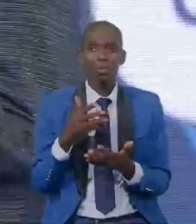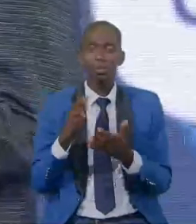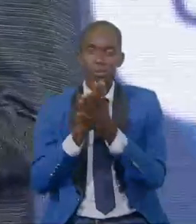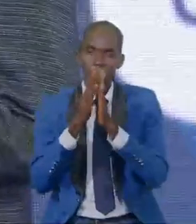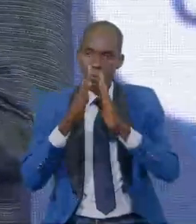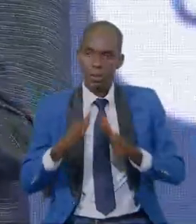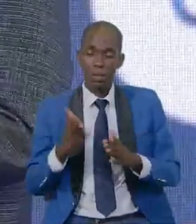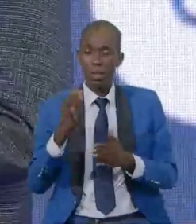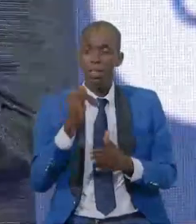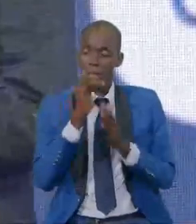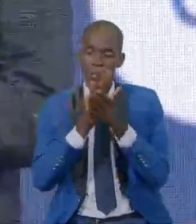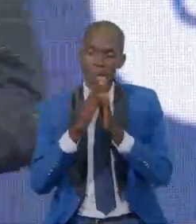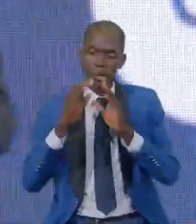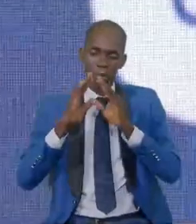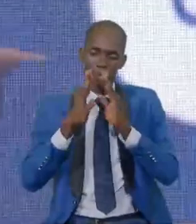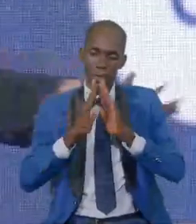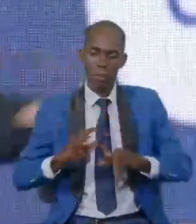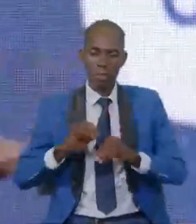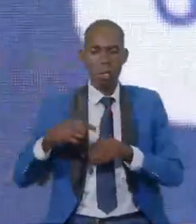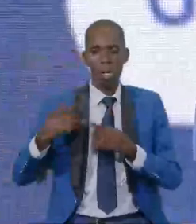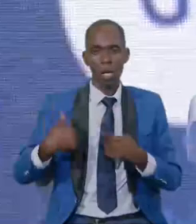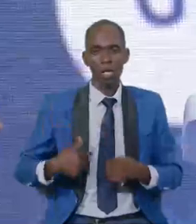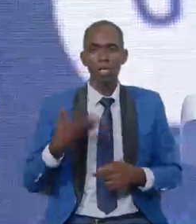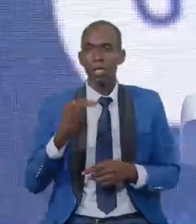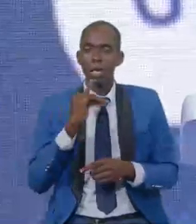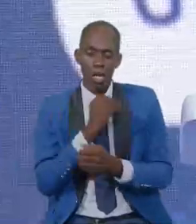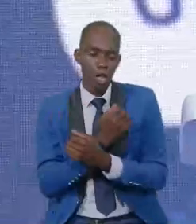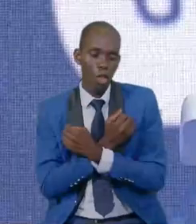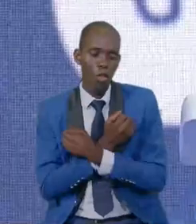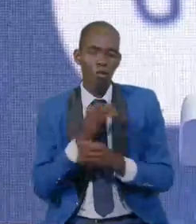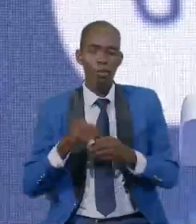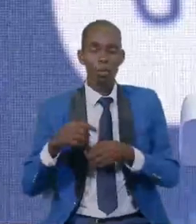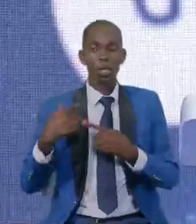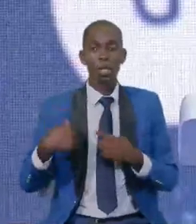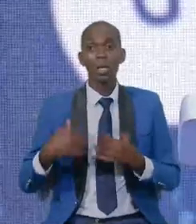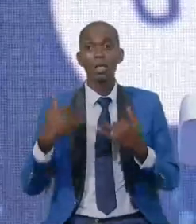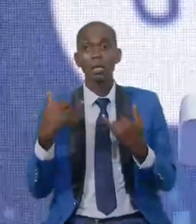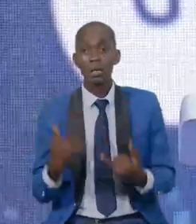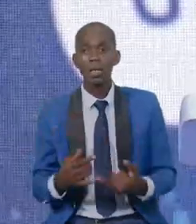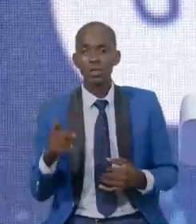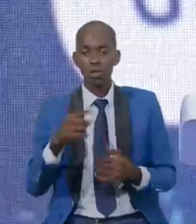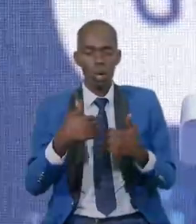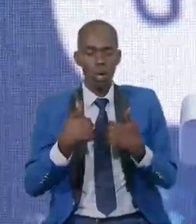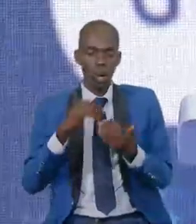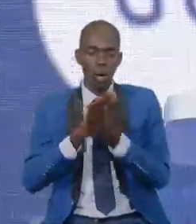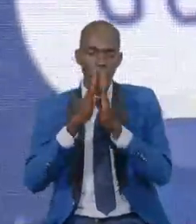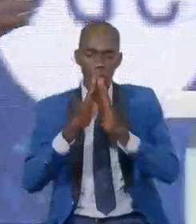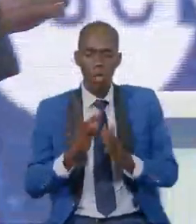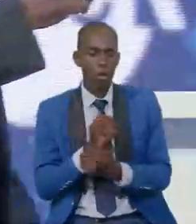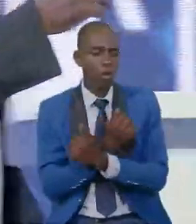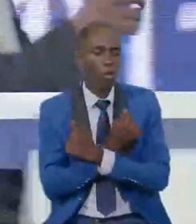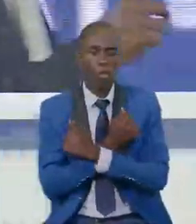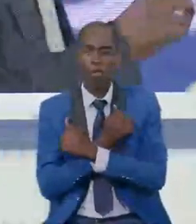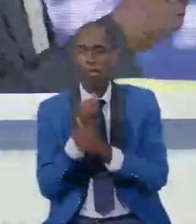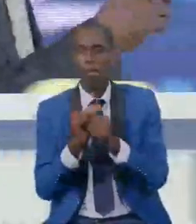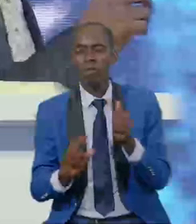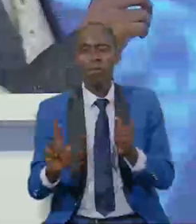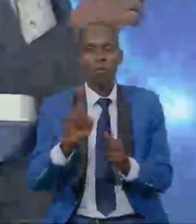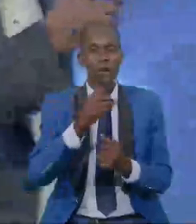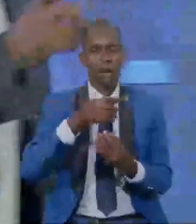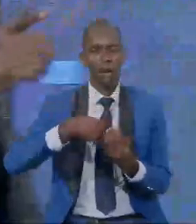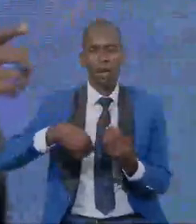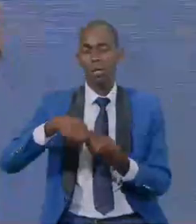cœur. Il y aura la paix, l'amour dans ton cœur. Maintenant tu as la paix, tu aimes tout le monde autour